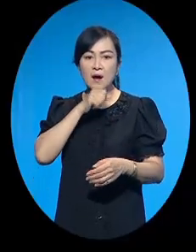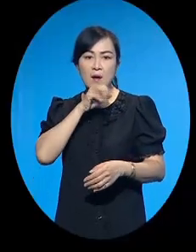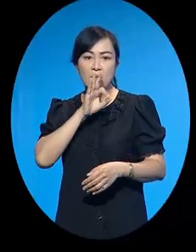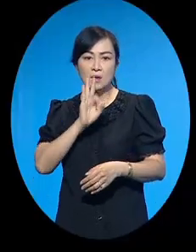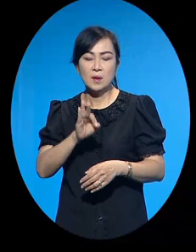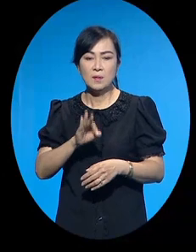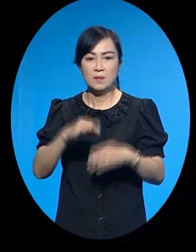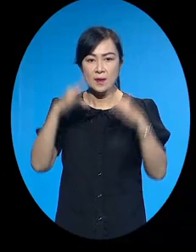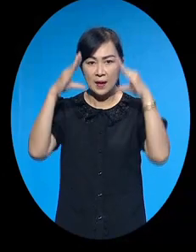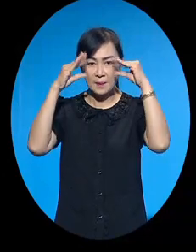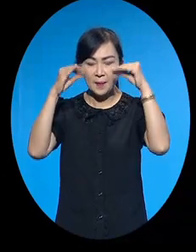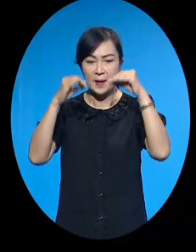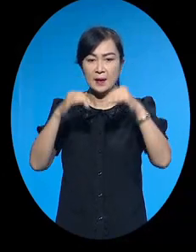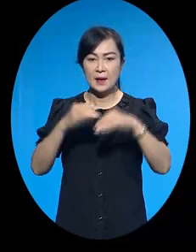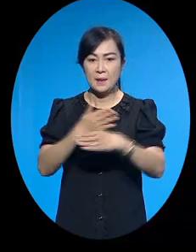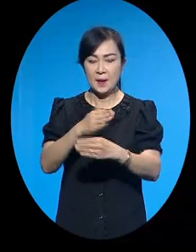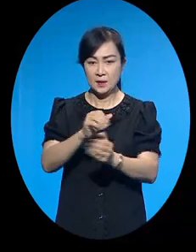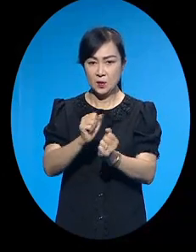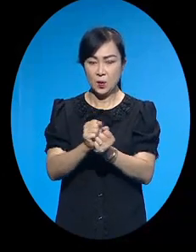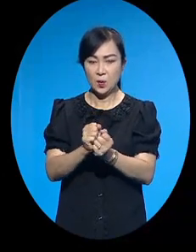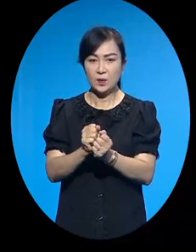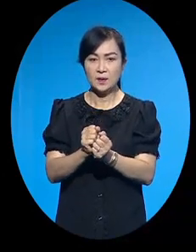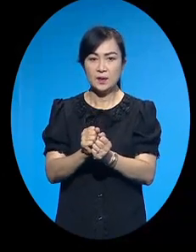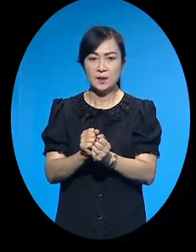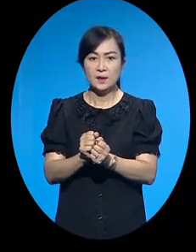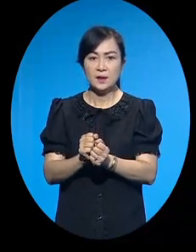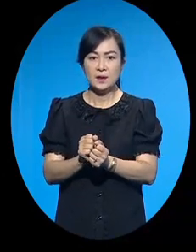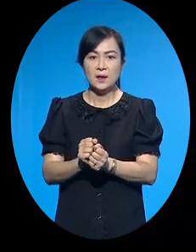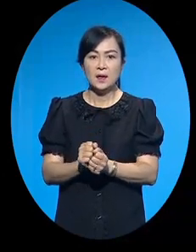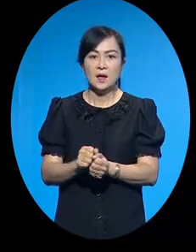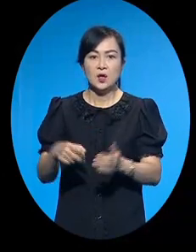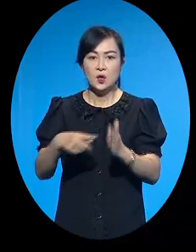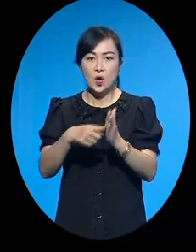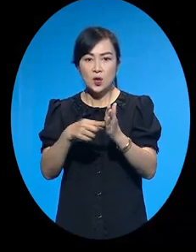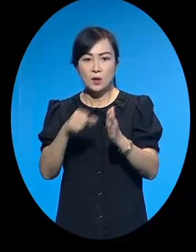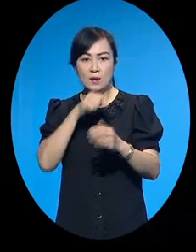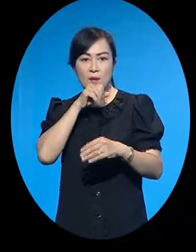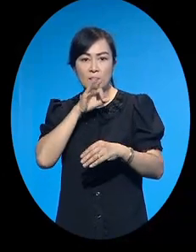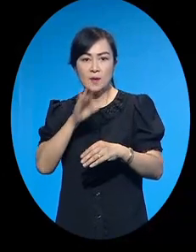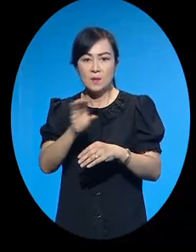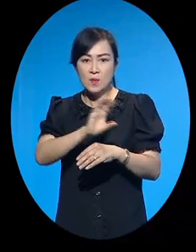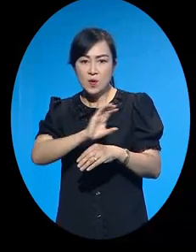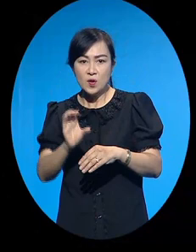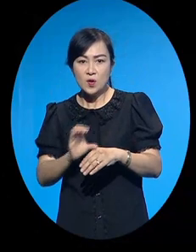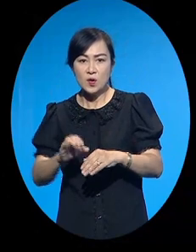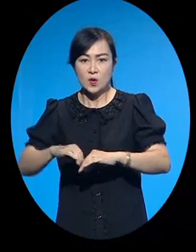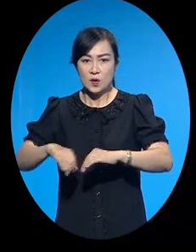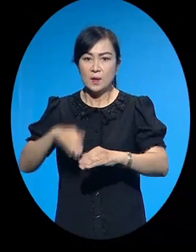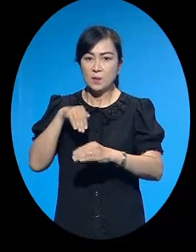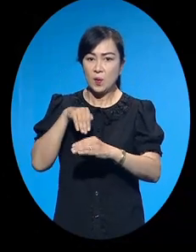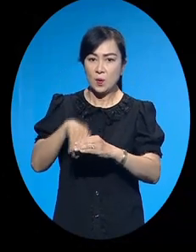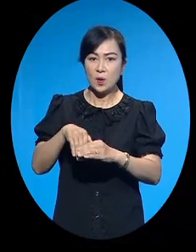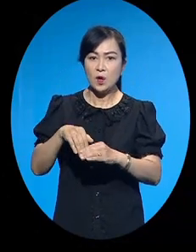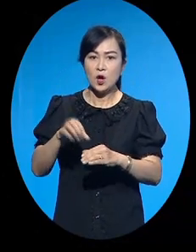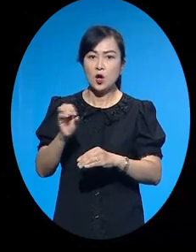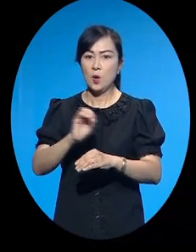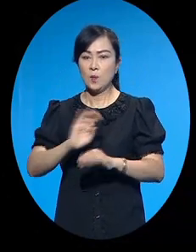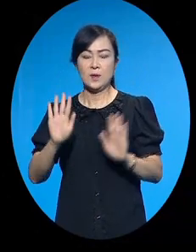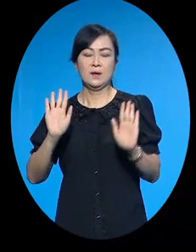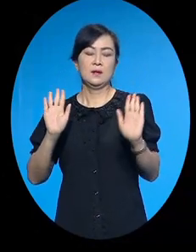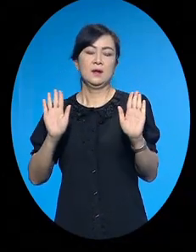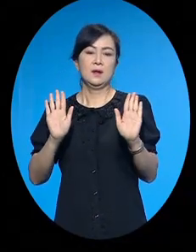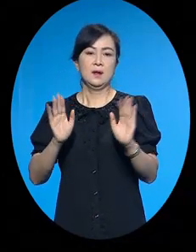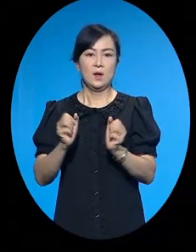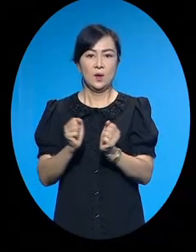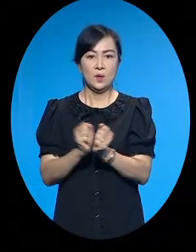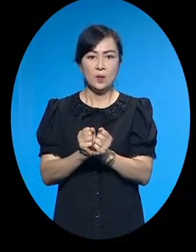đăng tấm ảnh này lên mạng xã hội X, trước đây có tên là Twitter. Nội dung đăng tải của ông Trump có dòng chữ can thiệp bầu cử, không bao giờ đầu hàng, cùng